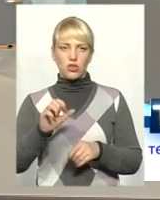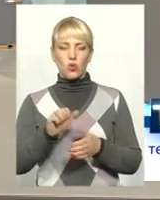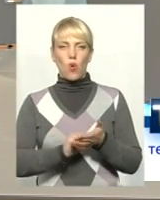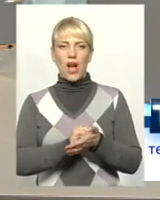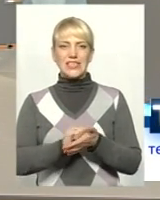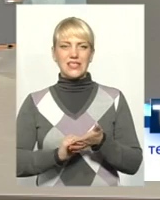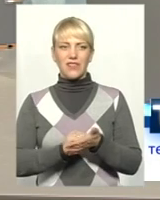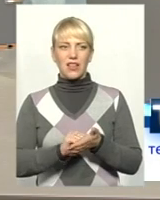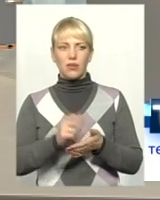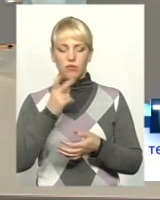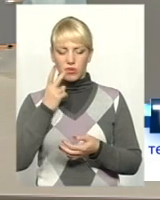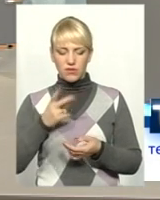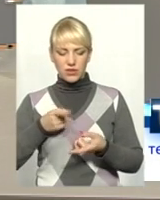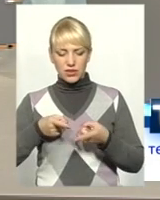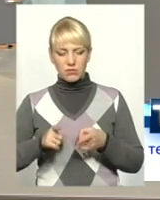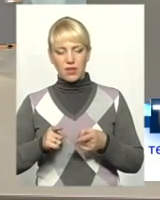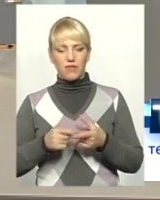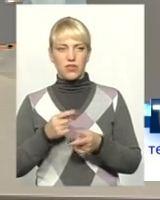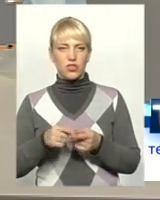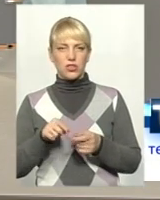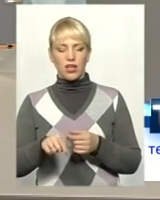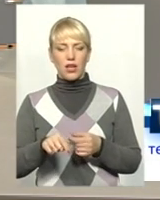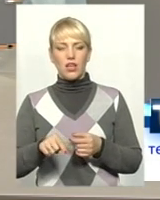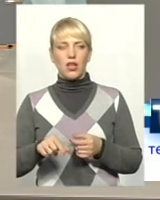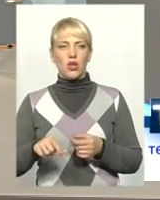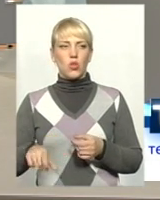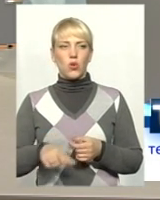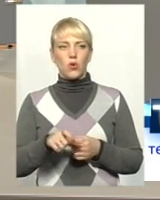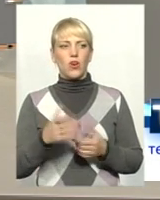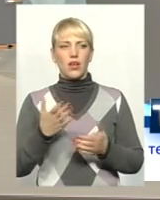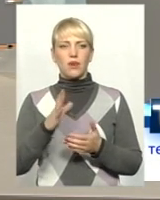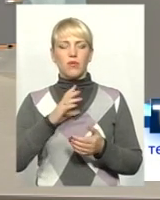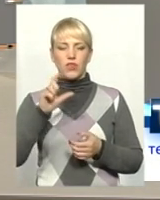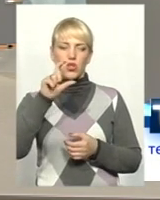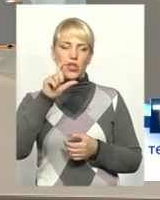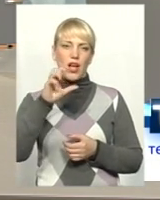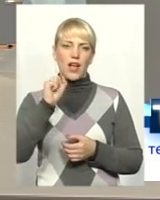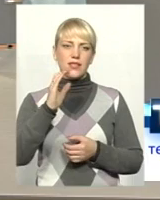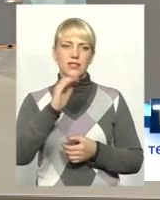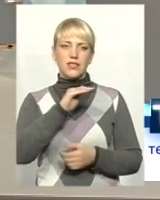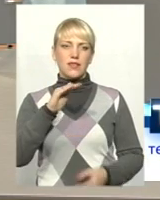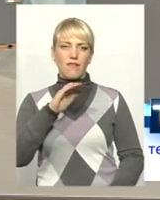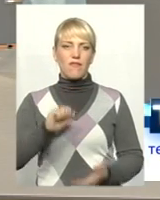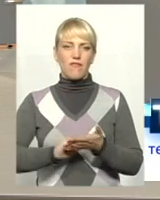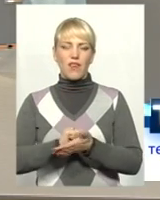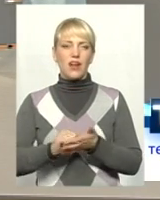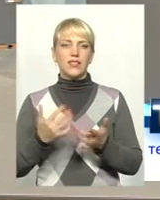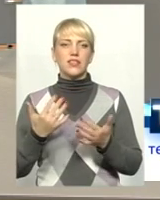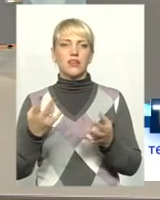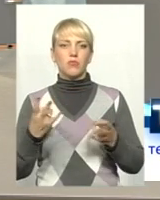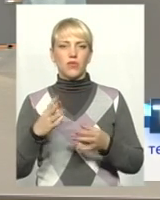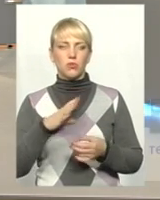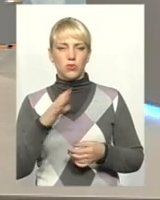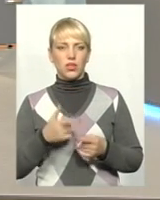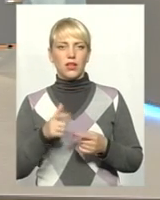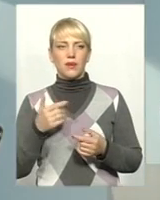висверлено, подивилися, чи справді там та товщина асфальту. До речі, яка вона має бути? Ну, в даному випадку там технологія